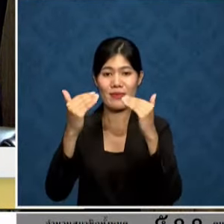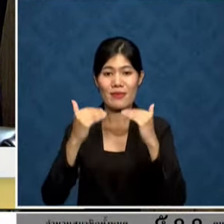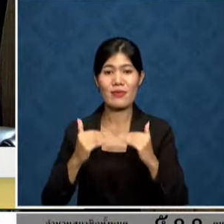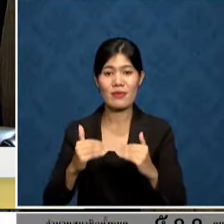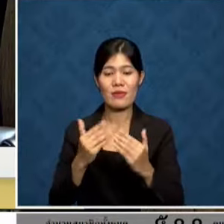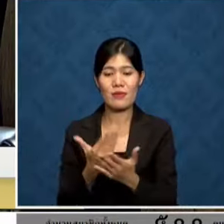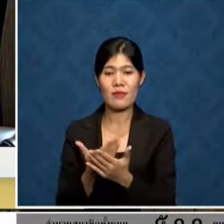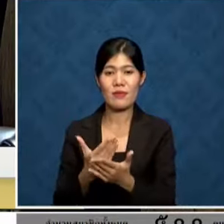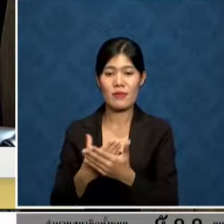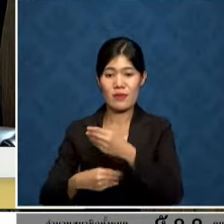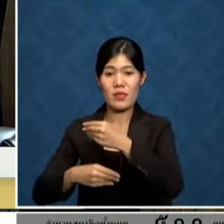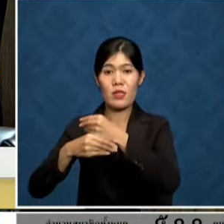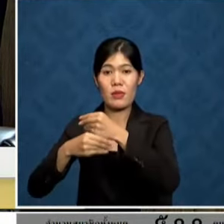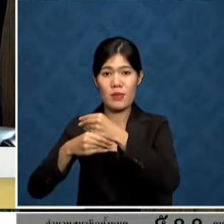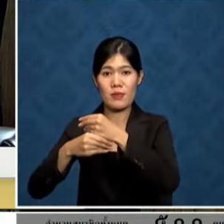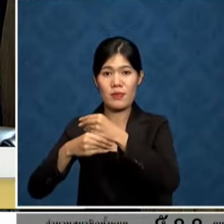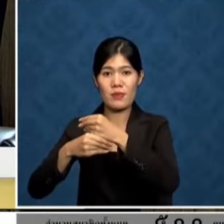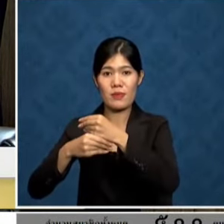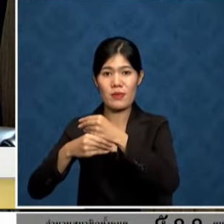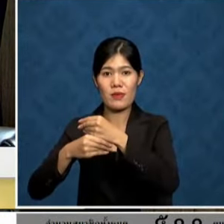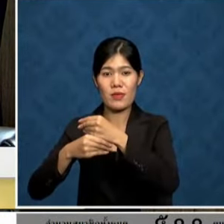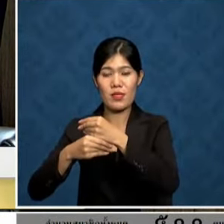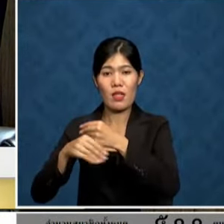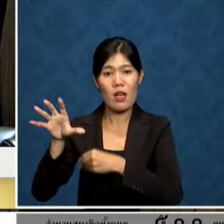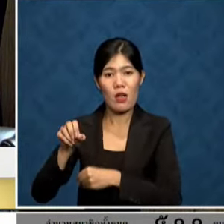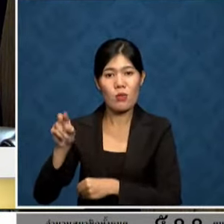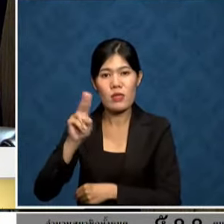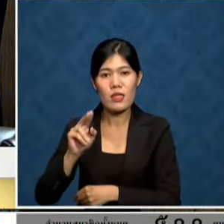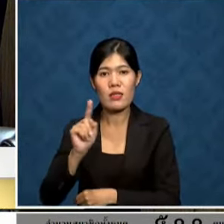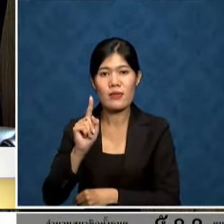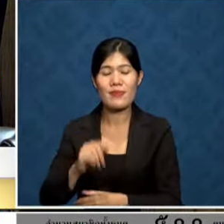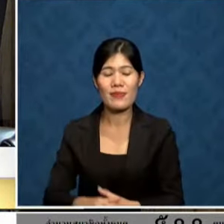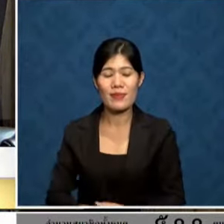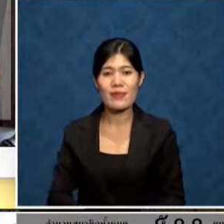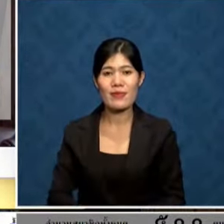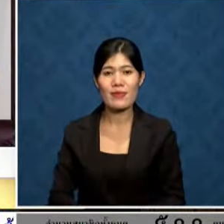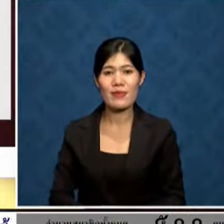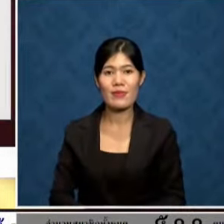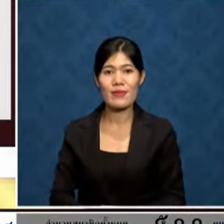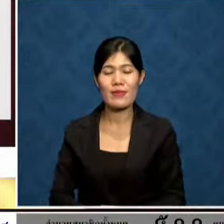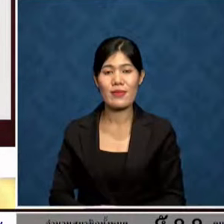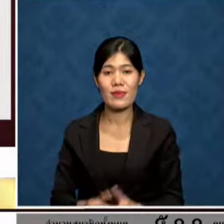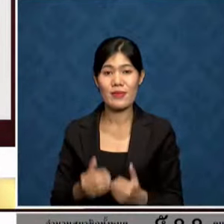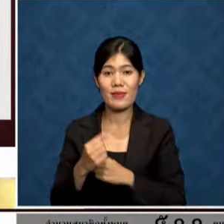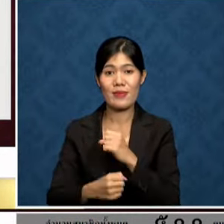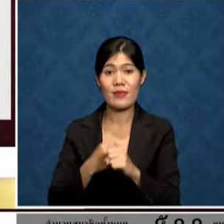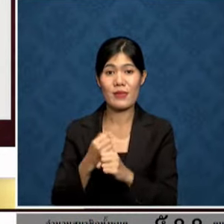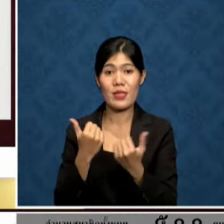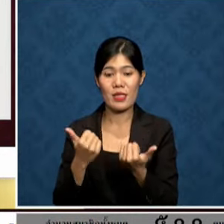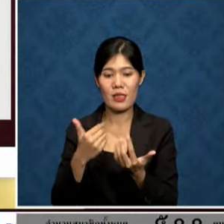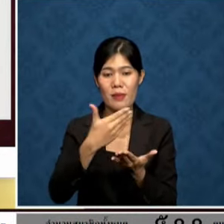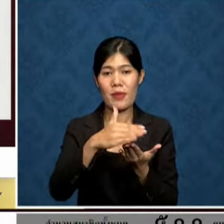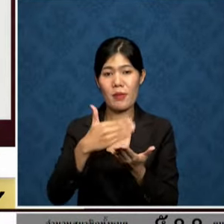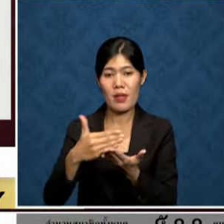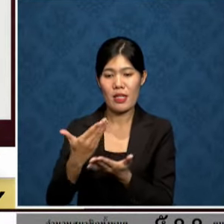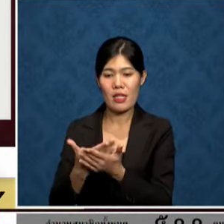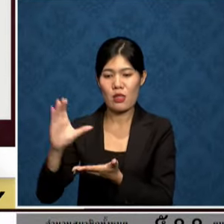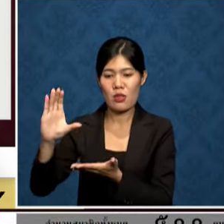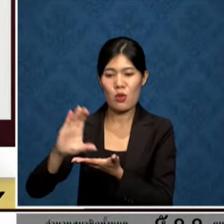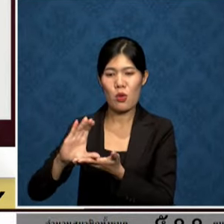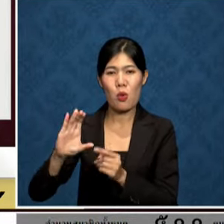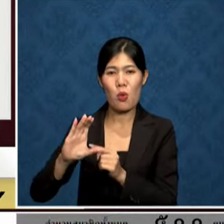งบที่เพิ่มขึ้นมากนั้นจริงๆแล้วใช้ได้แค่ไหนค่ะถึงแม้ว่าปีนี้นะคะเราจะเบ่งงบประมาณของปีนี้ให้มัน